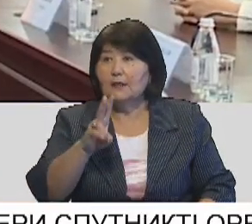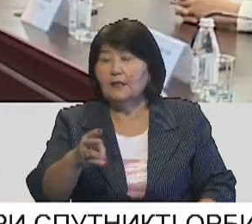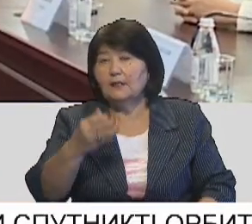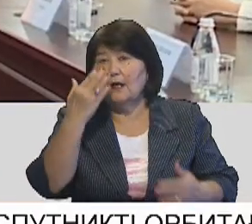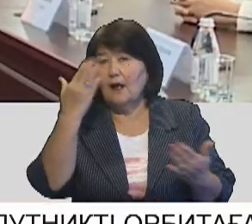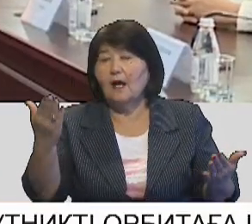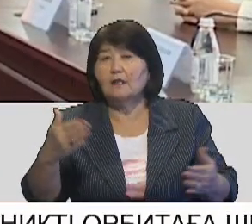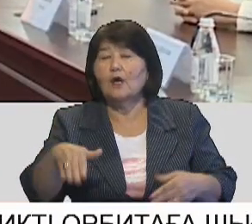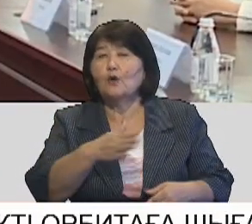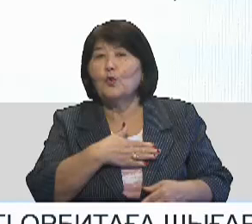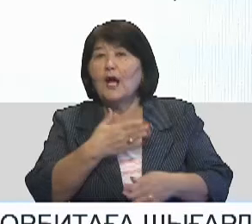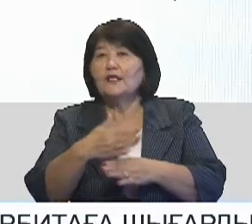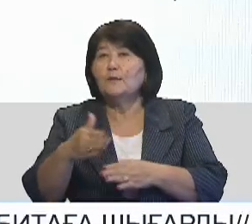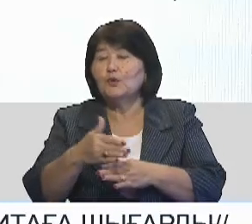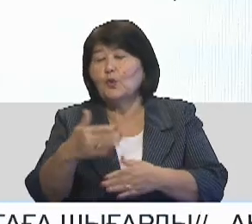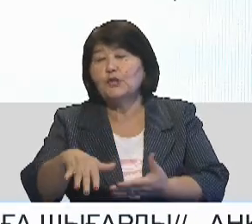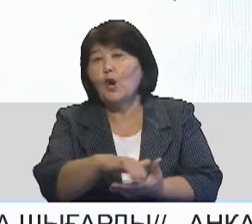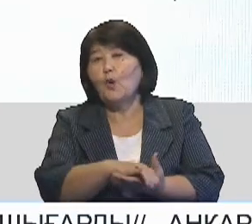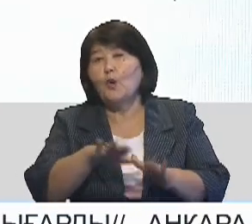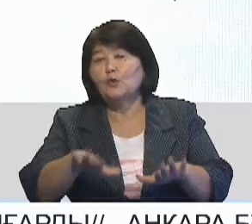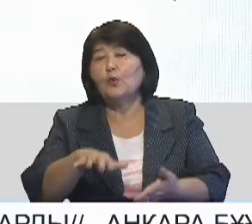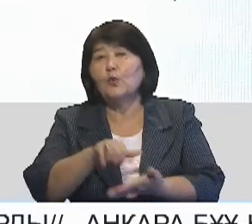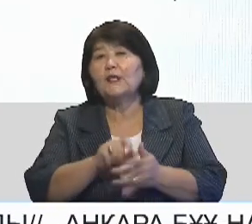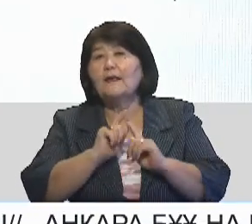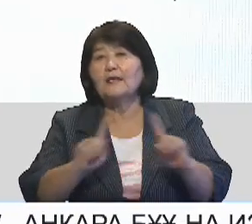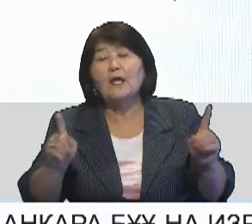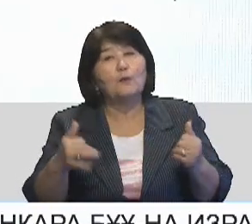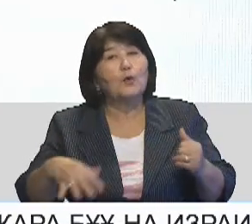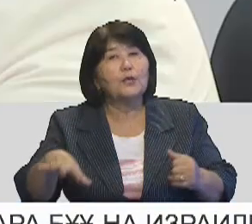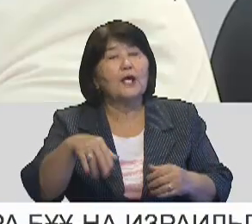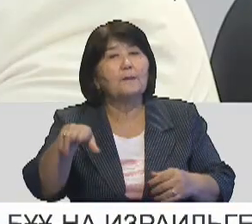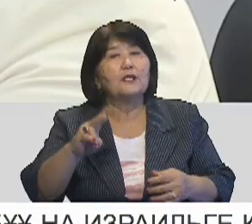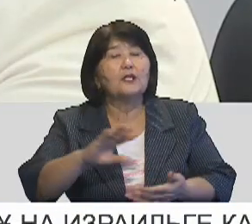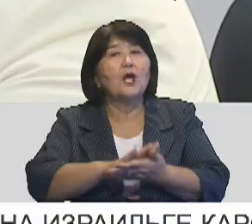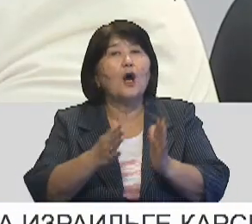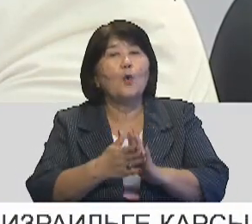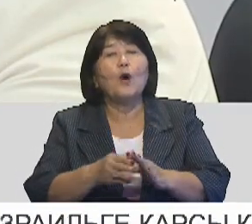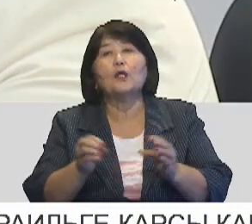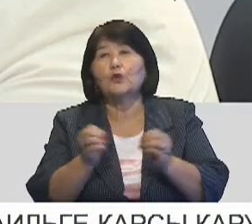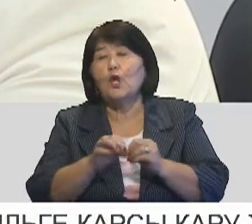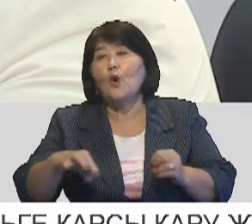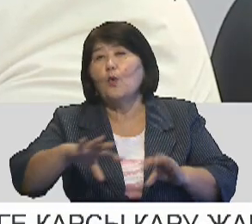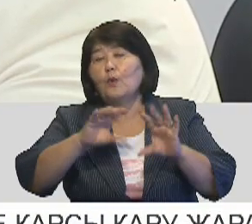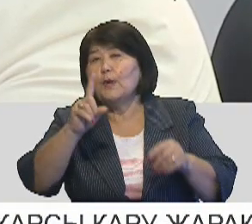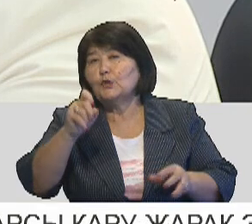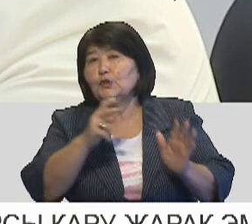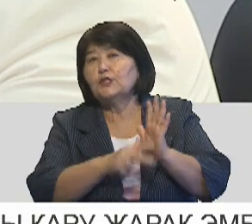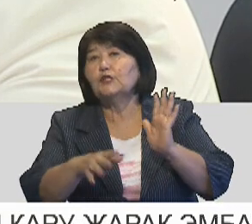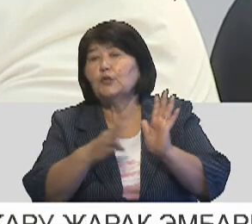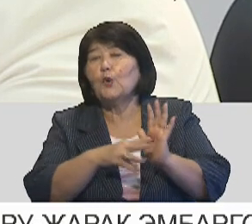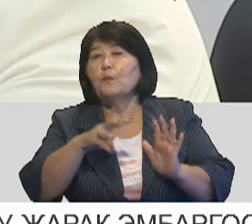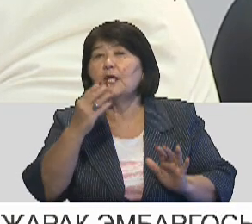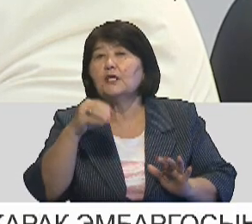мәдениетінің рухани бөлшегі, сондықтан оның қоғамдалатын орны ерекше. Бүгінде аймақта діни ахуал тұрақты, облыс бойынша 189